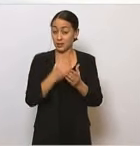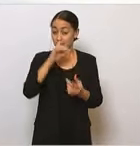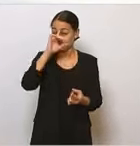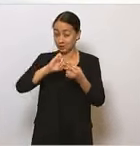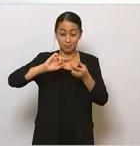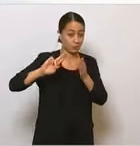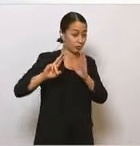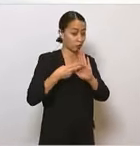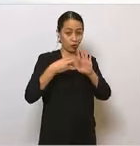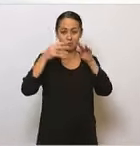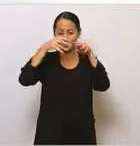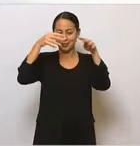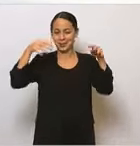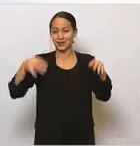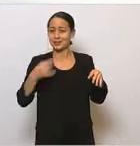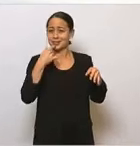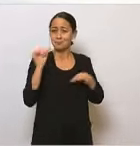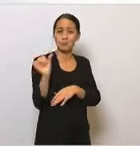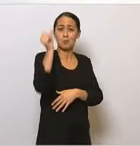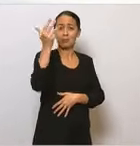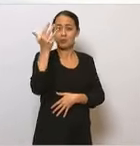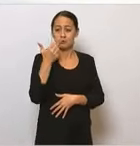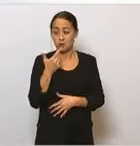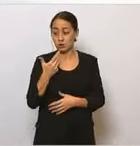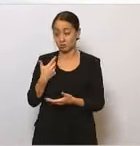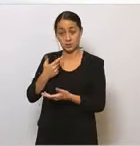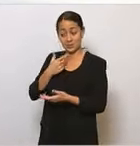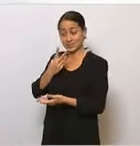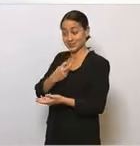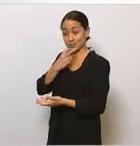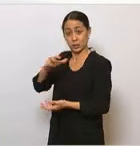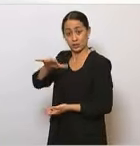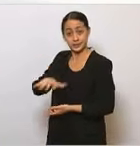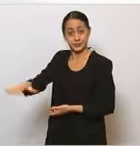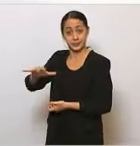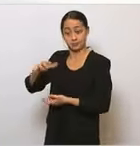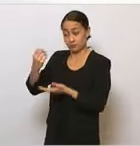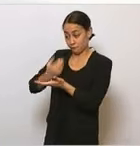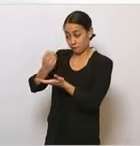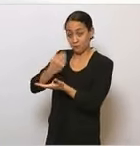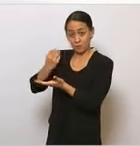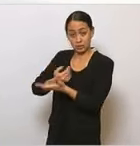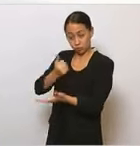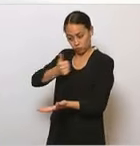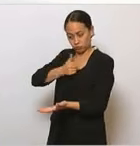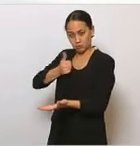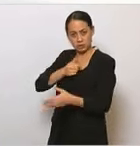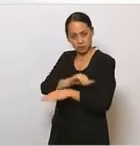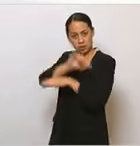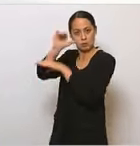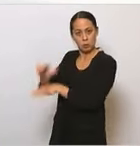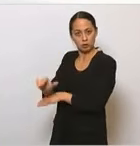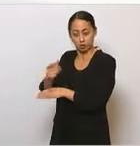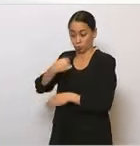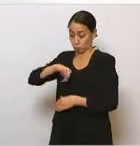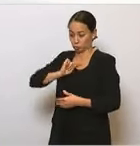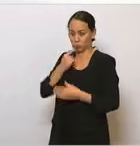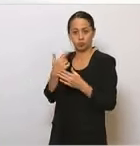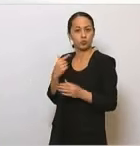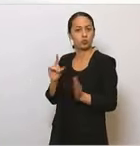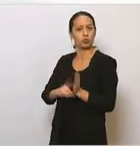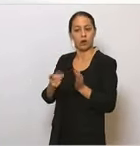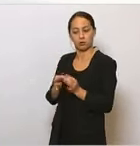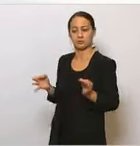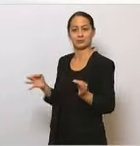des données des citoyens européens. Ça, c'est le premier élément. Nous sommes légitimes à faire les règles et à imposer nos propres règles sur notre sol